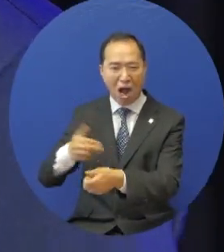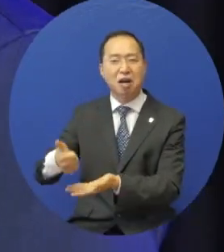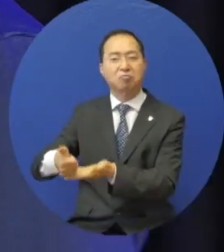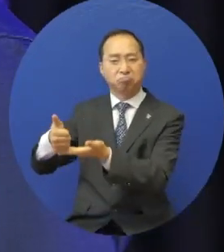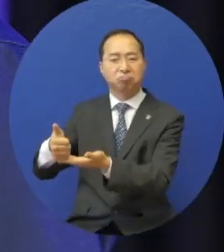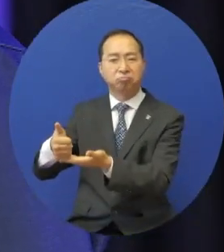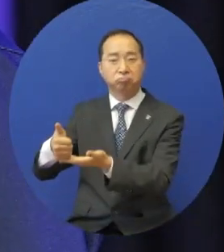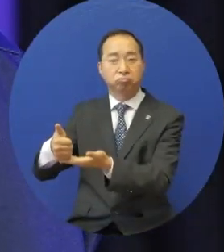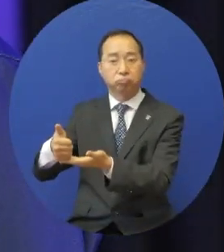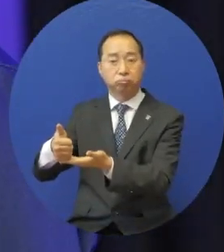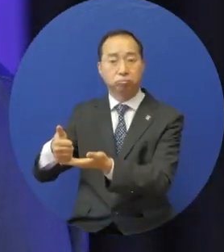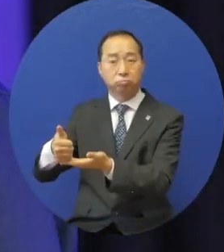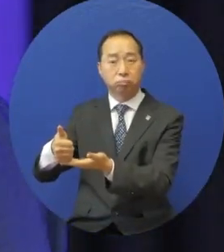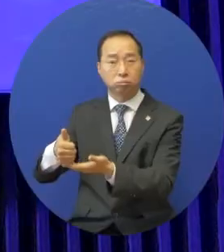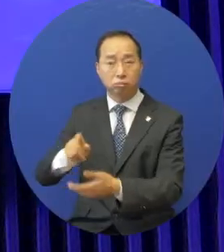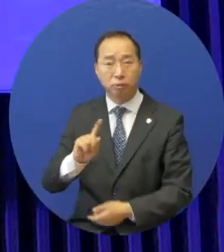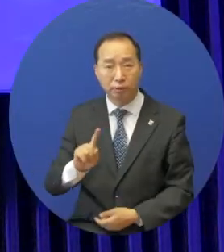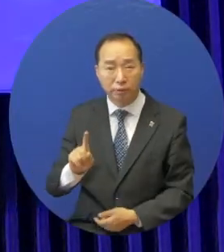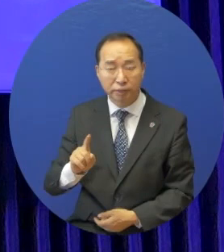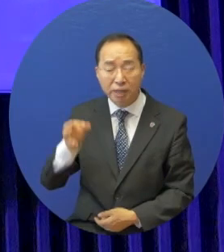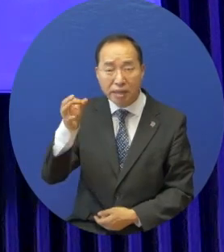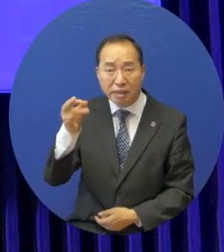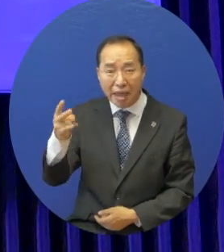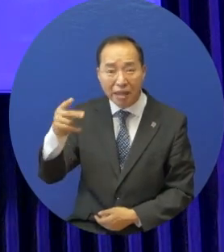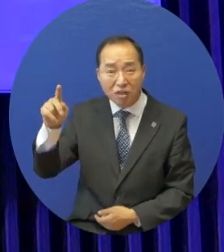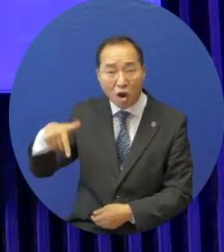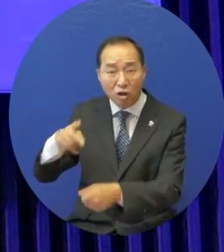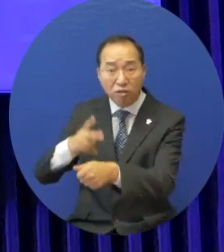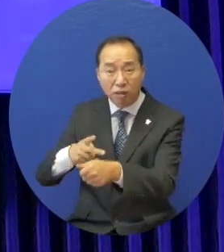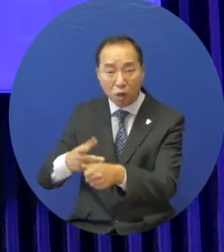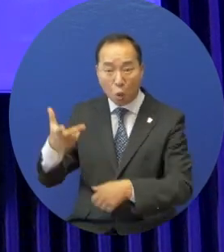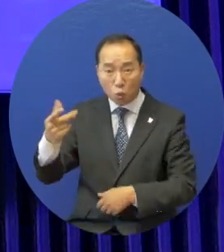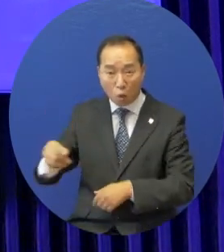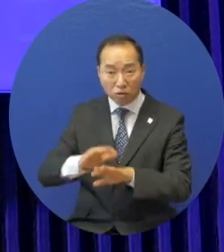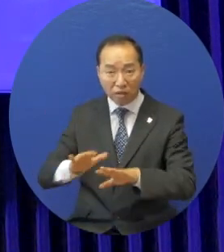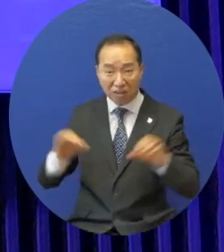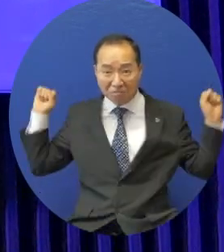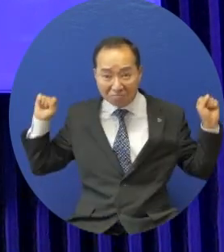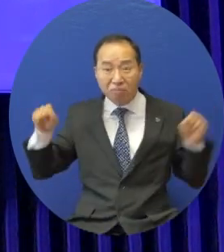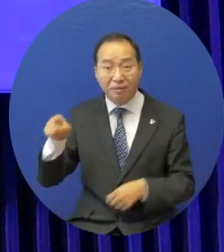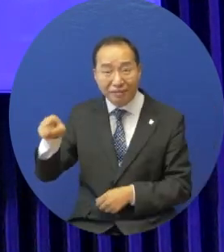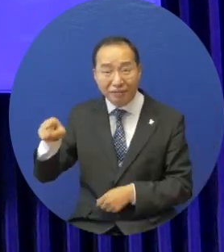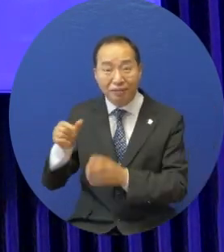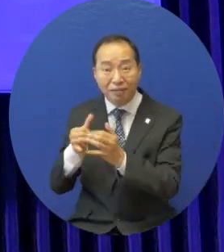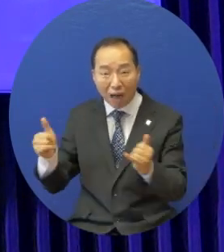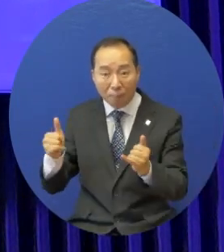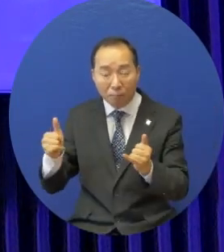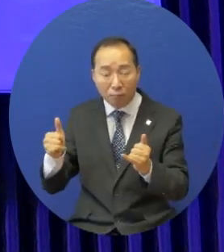당대 최고의 지식인이 명명을 해줍니다. 무슨 말이냐면 예덕 선생은 비록 내가